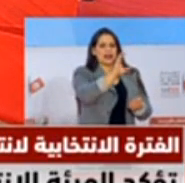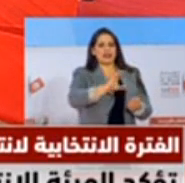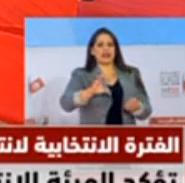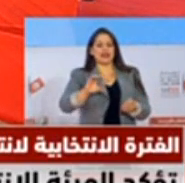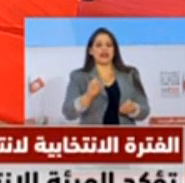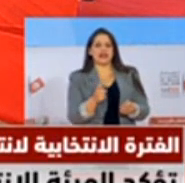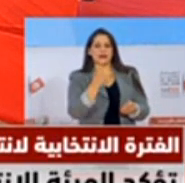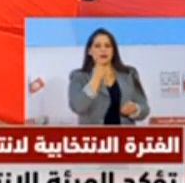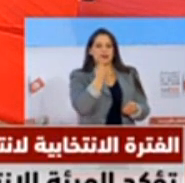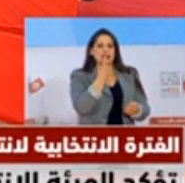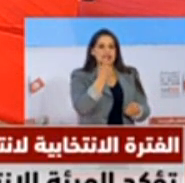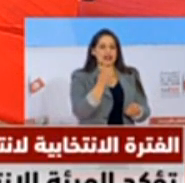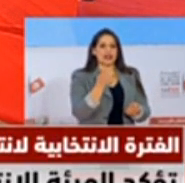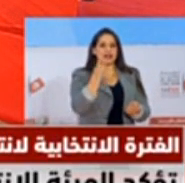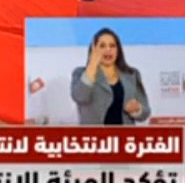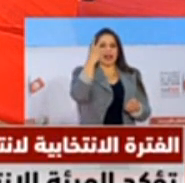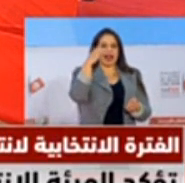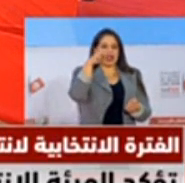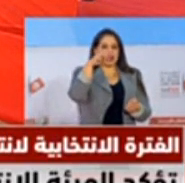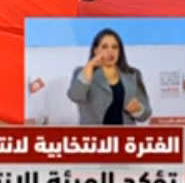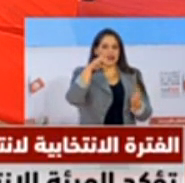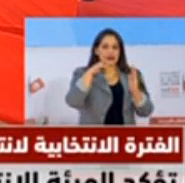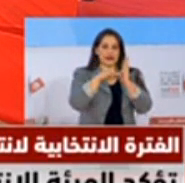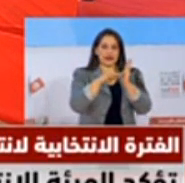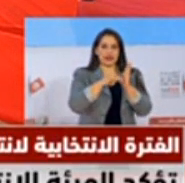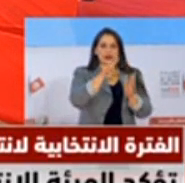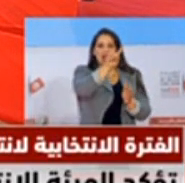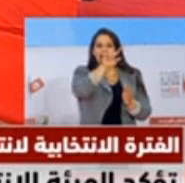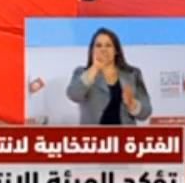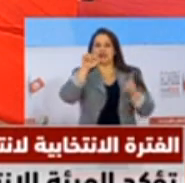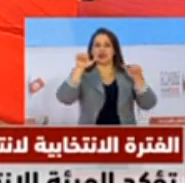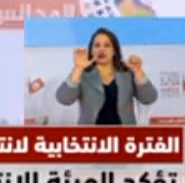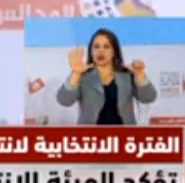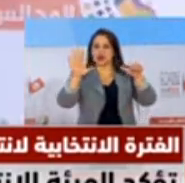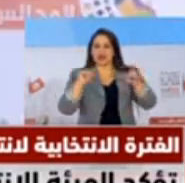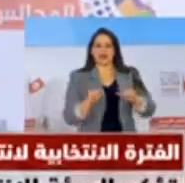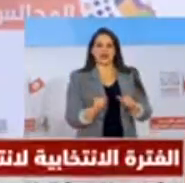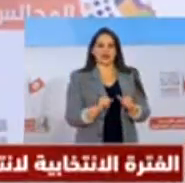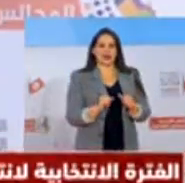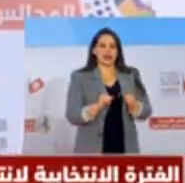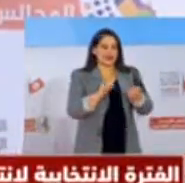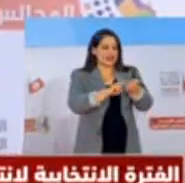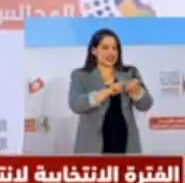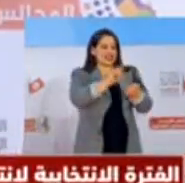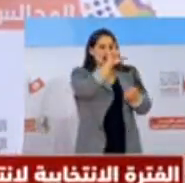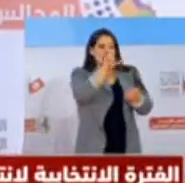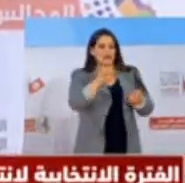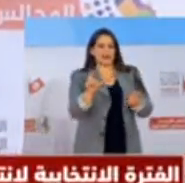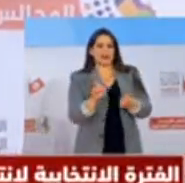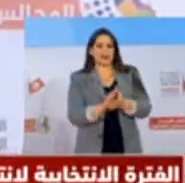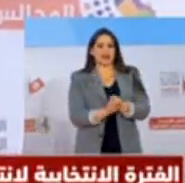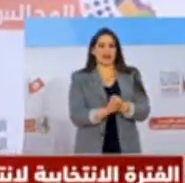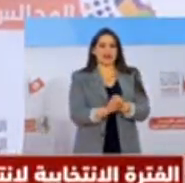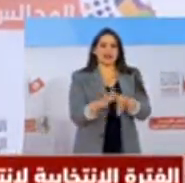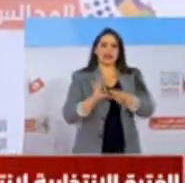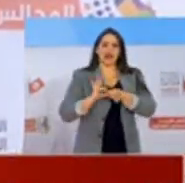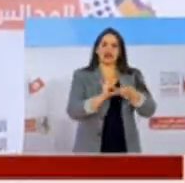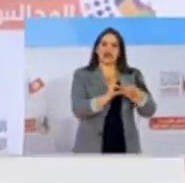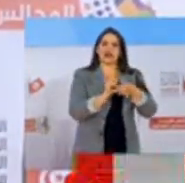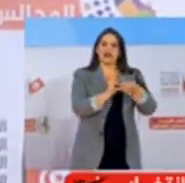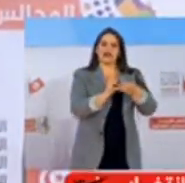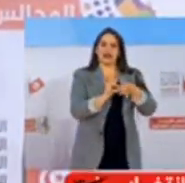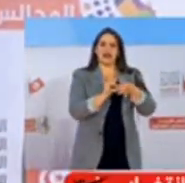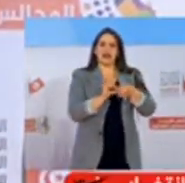ما تعلق بالغاء نتائج مترشحين اثنين لدائرتين انتخابيتين من اصل 779 دائره